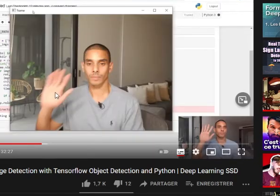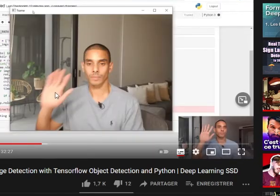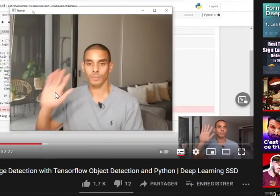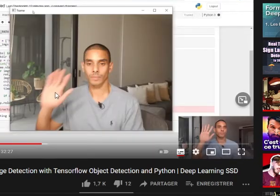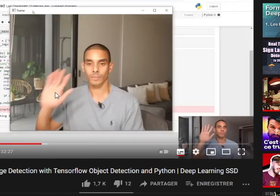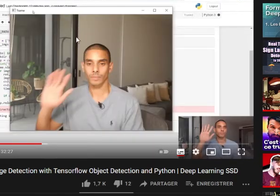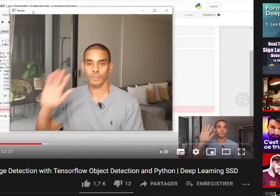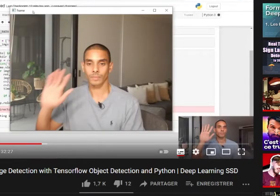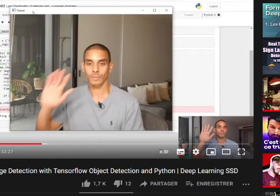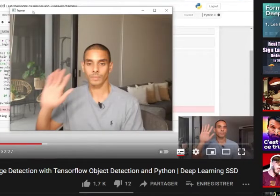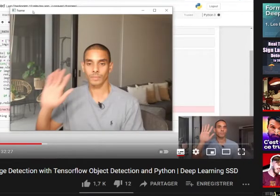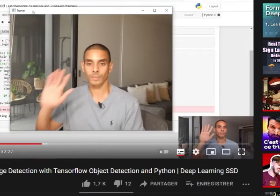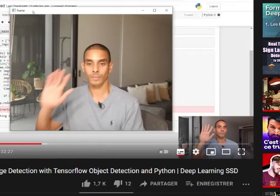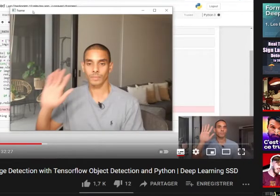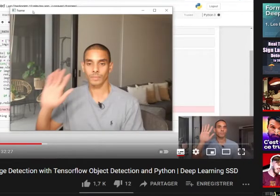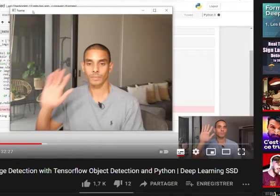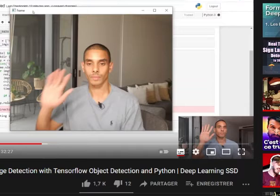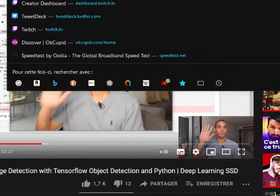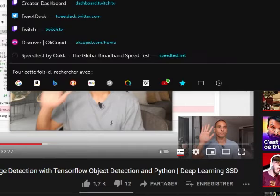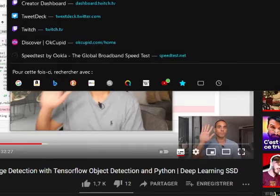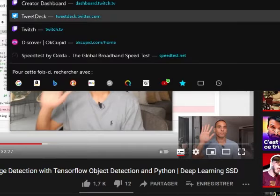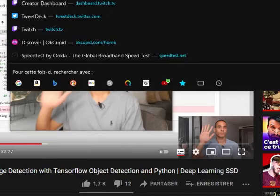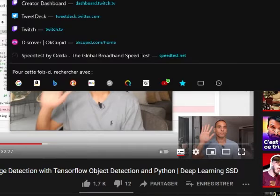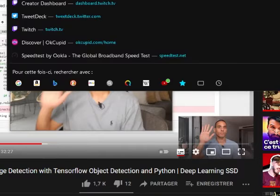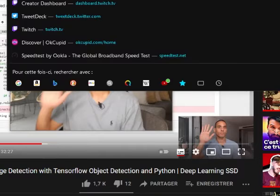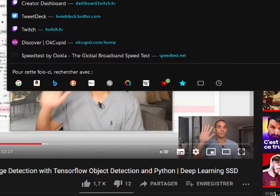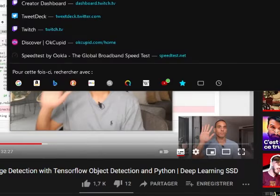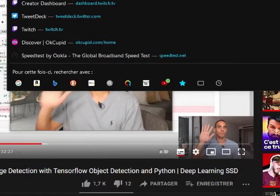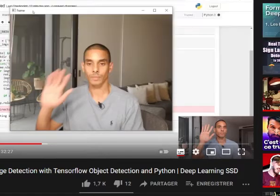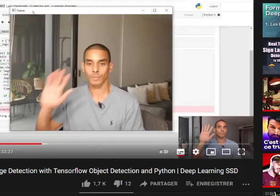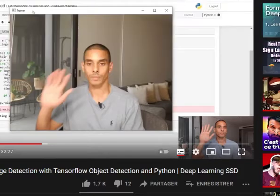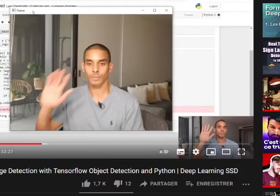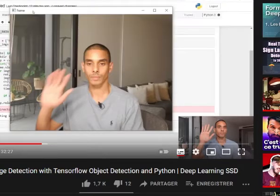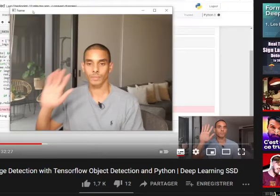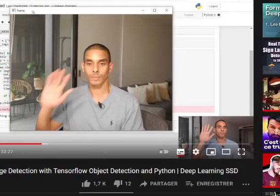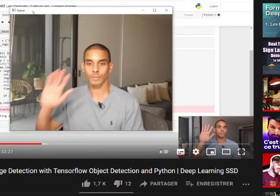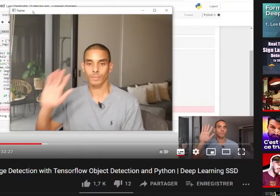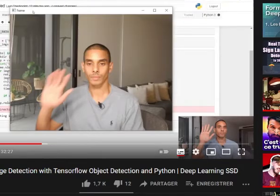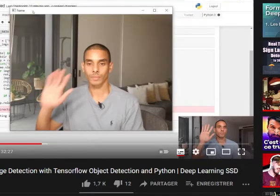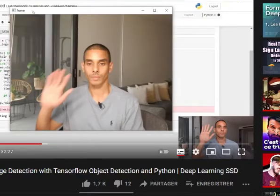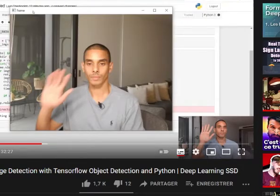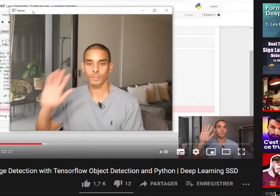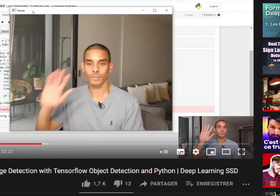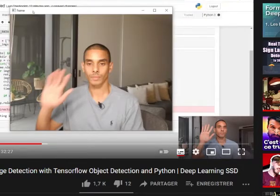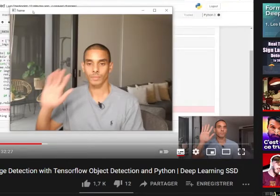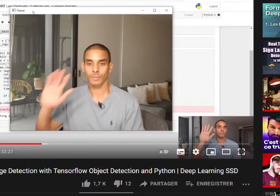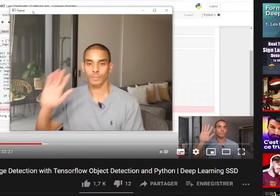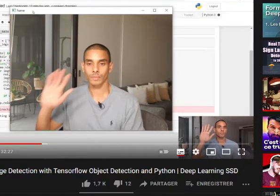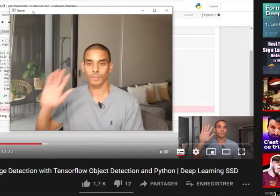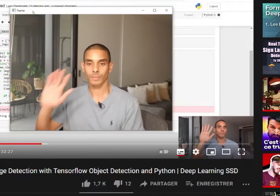vais vous épargner ça. Si vous voulez la voir en entier, paf, je la mets dans le chat.